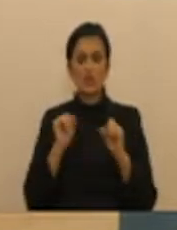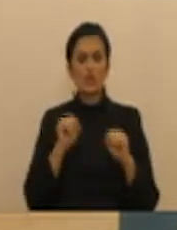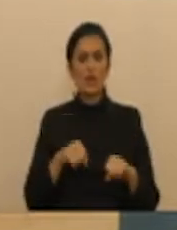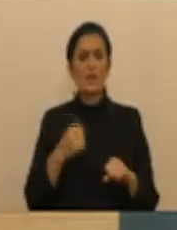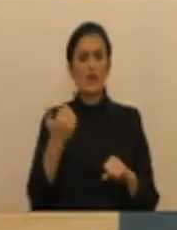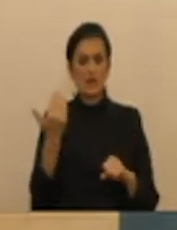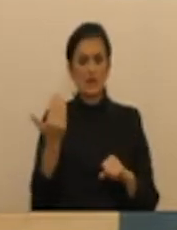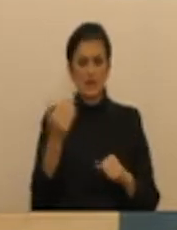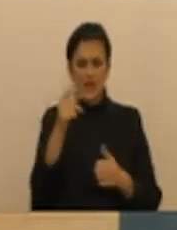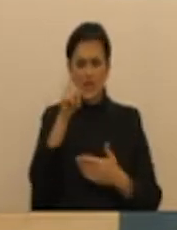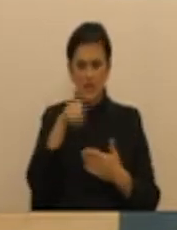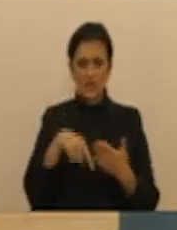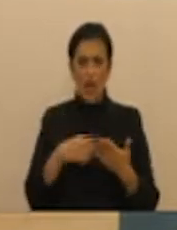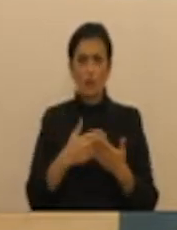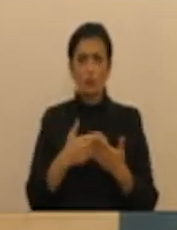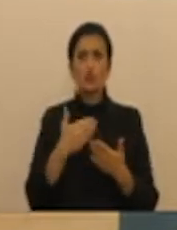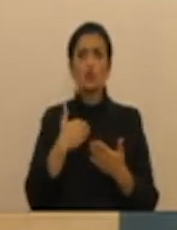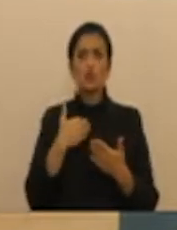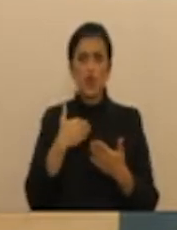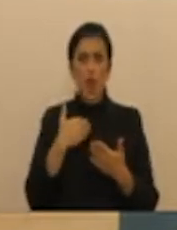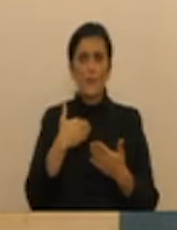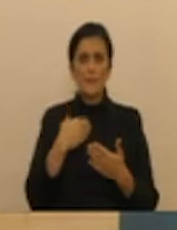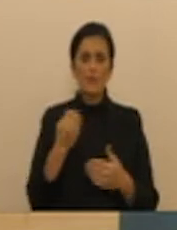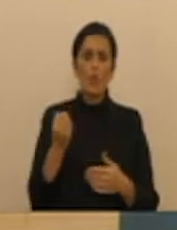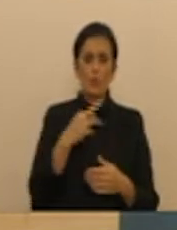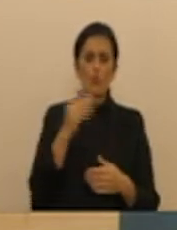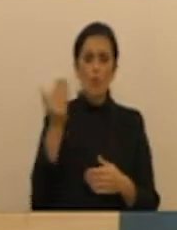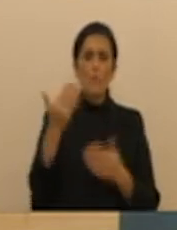და დარწმუნებული ვარ, ჩემზე უფრო მეტი იცით.